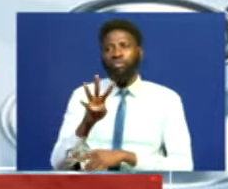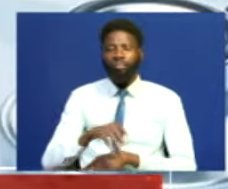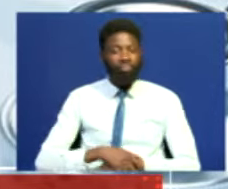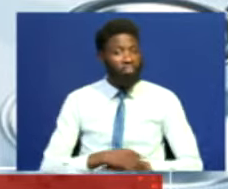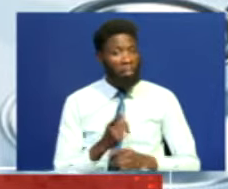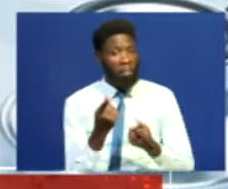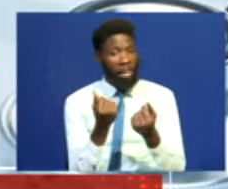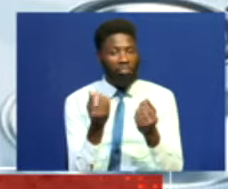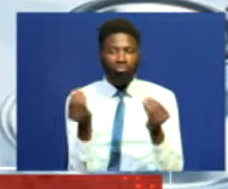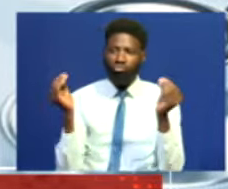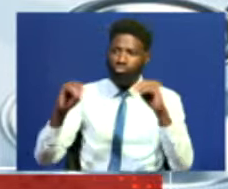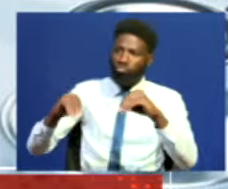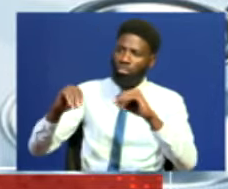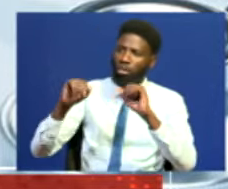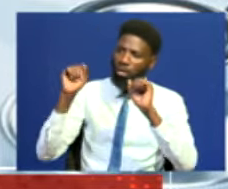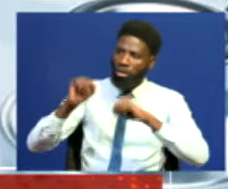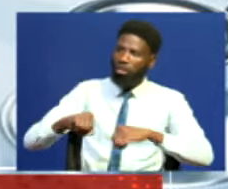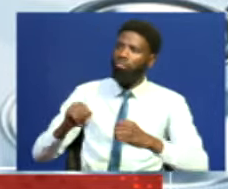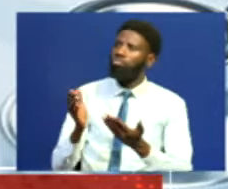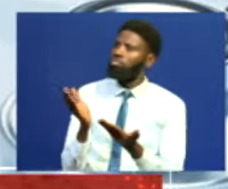ya paybill